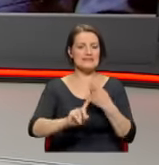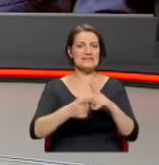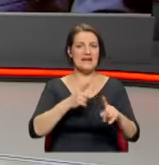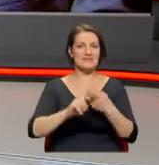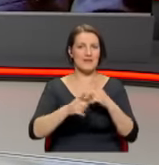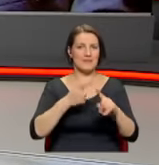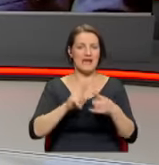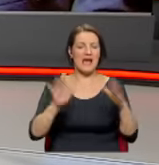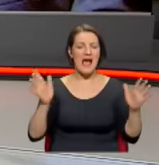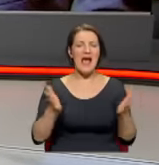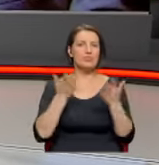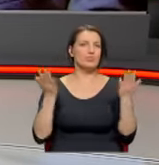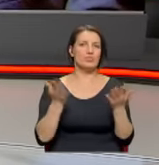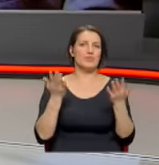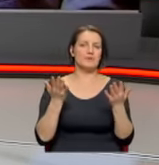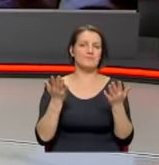siyasette en